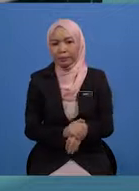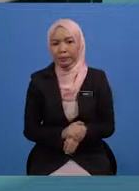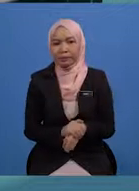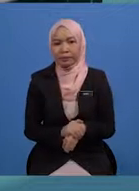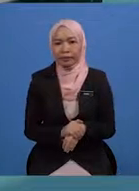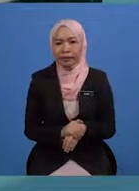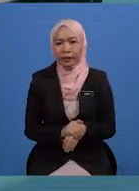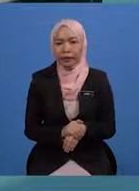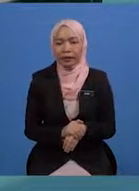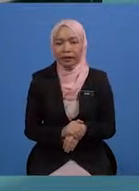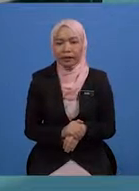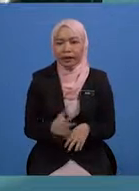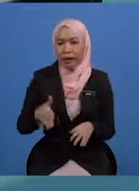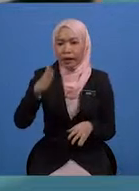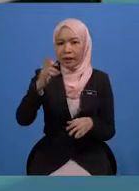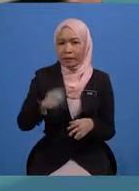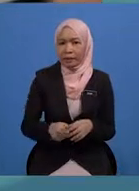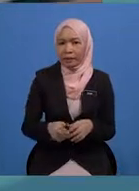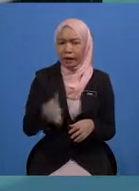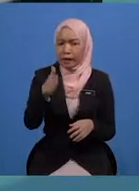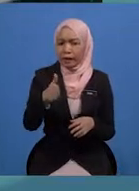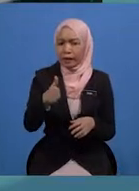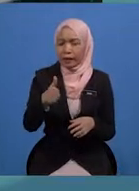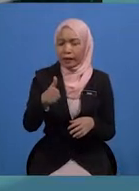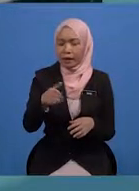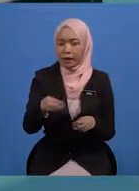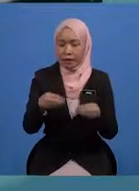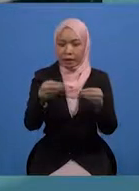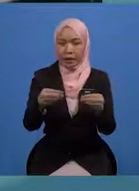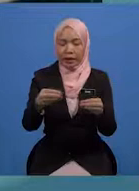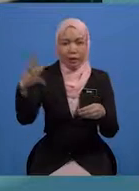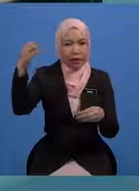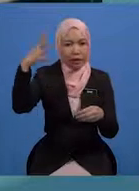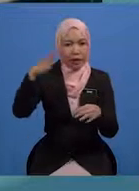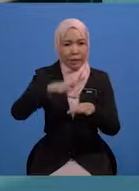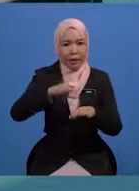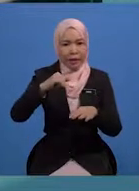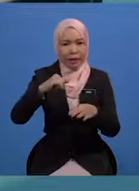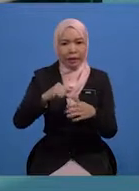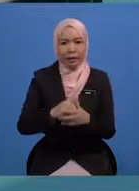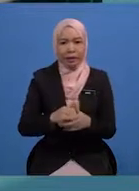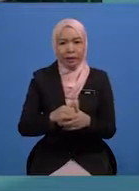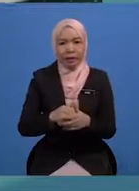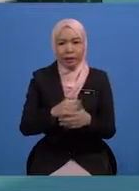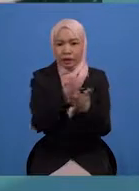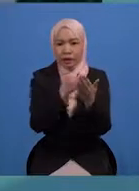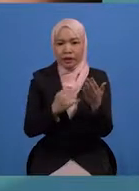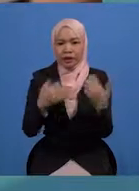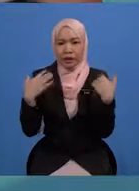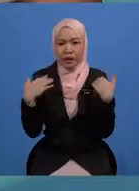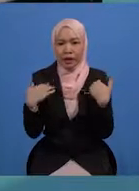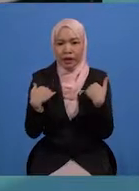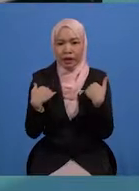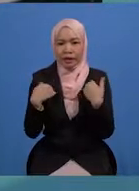terlindung. Ia akan memberikan pencahayaan pada karya yang boleh memberi kesan tiga